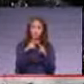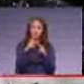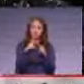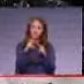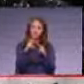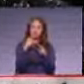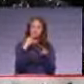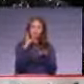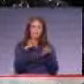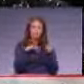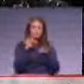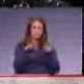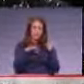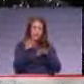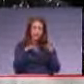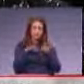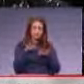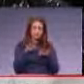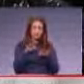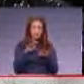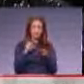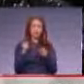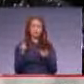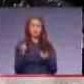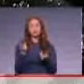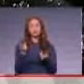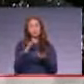سياسة وفيها